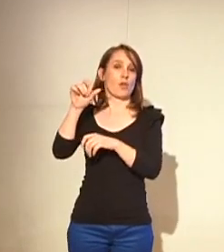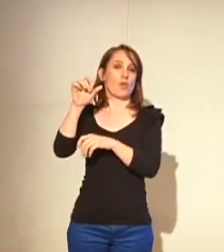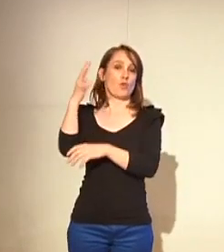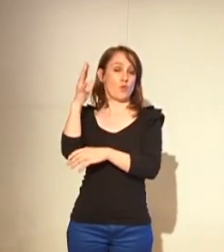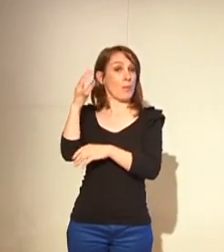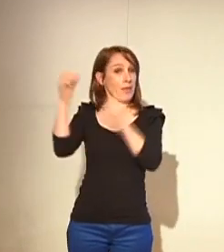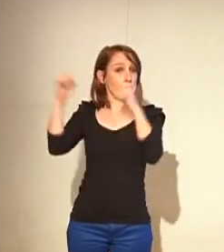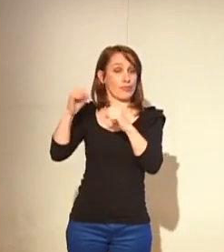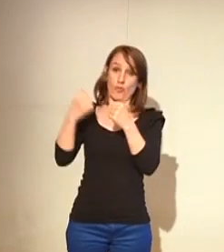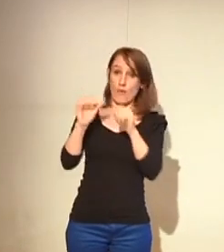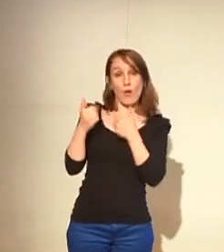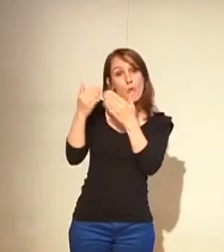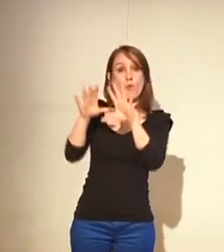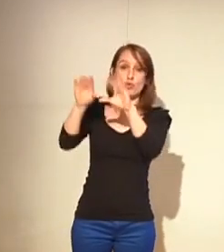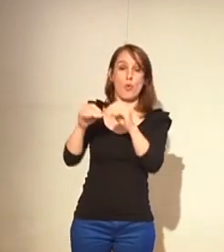sein de la SP